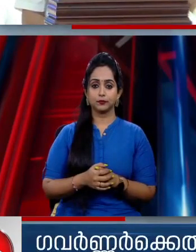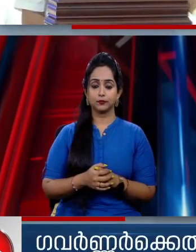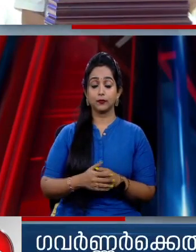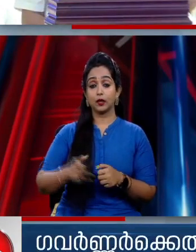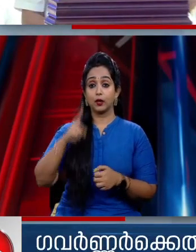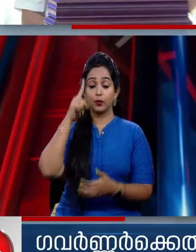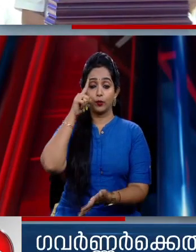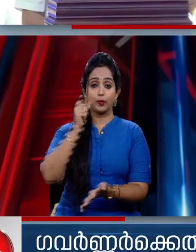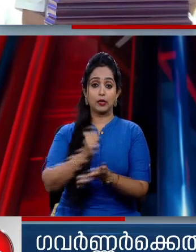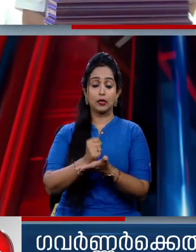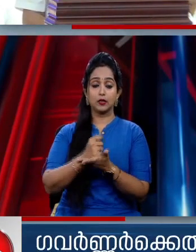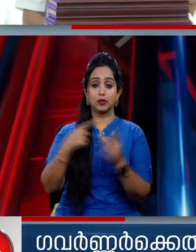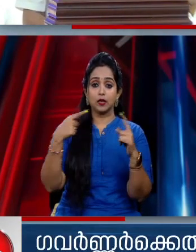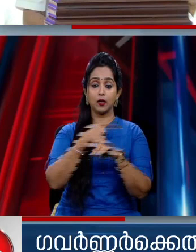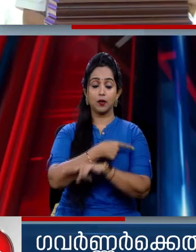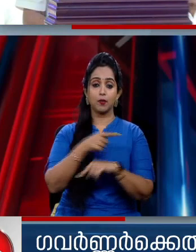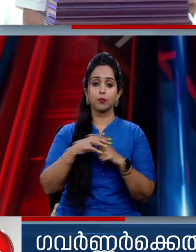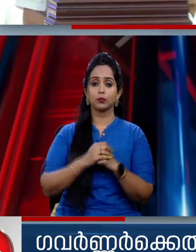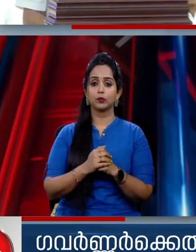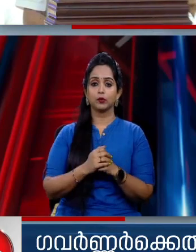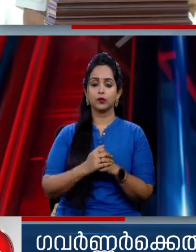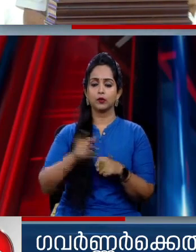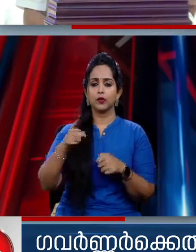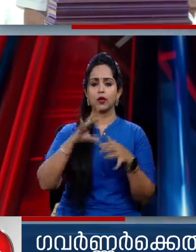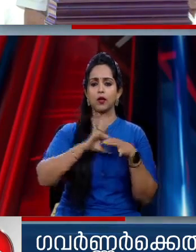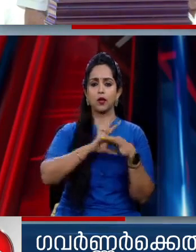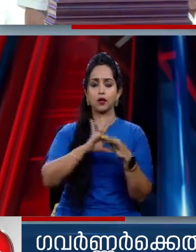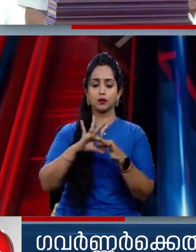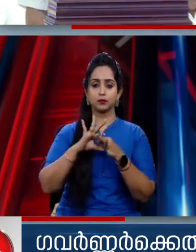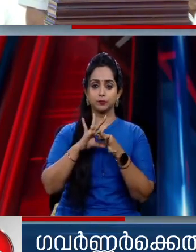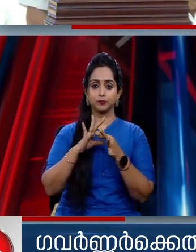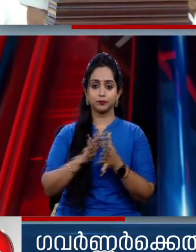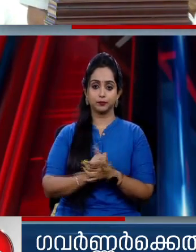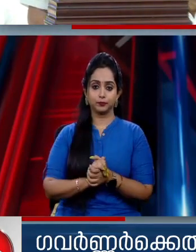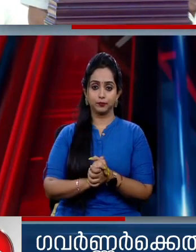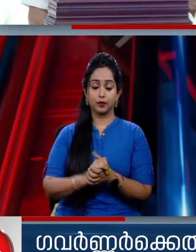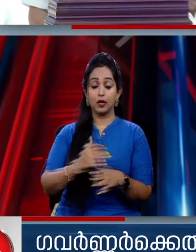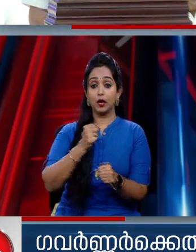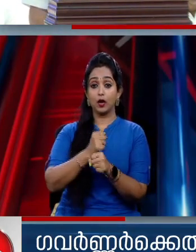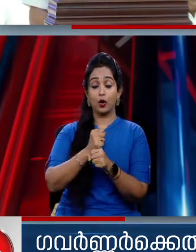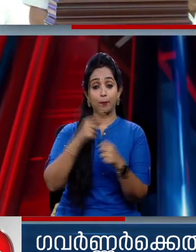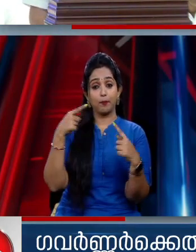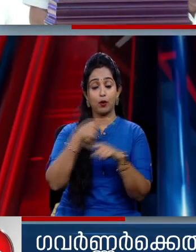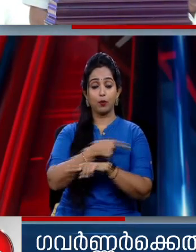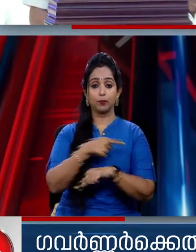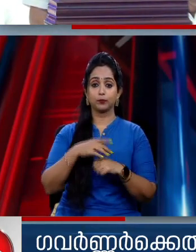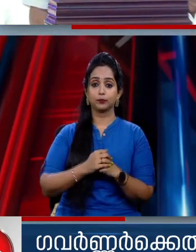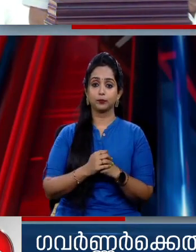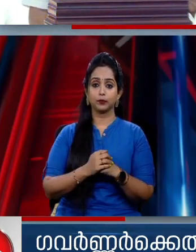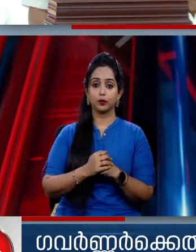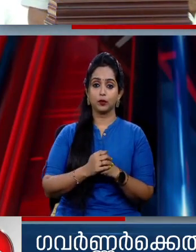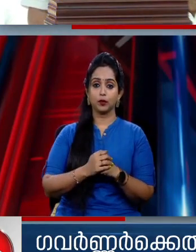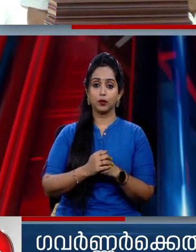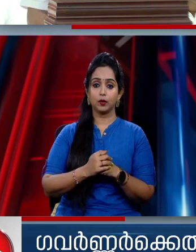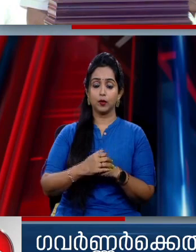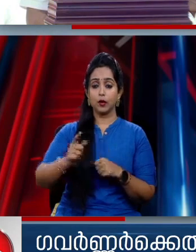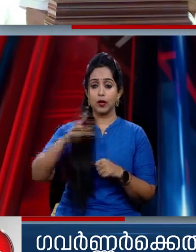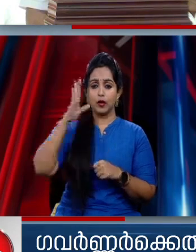ആ നിലപാടിനെതിരെ, അതിൻ്റെ ഭാഗമായി സർക്കാരിനെതിരെ